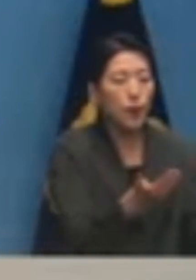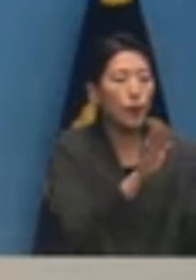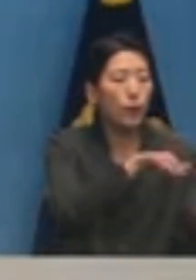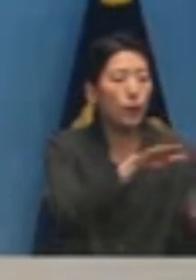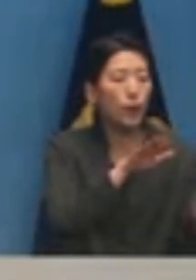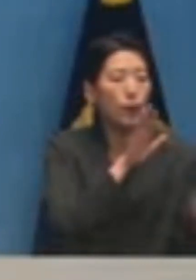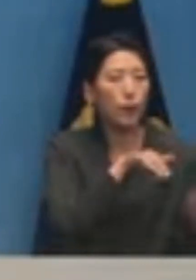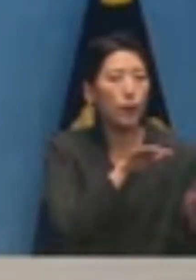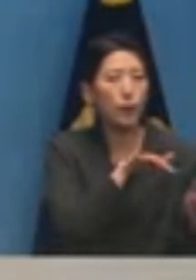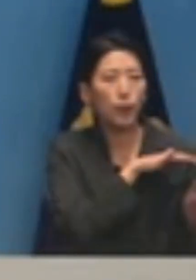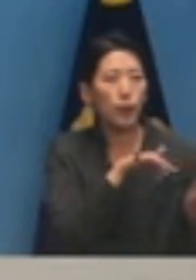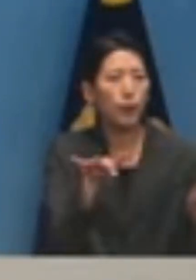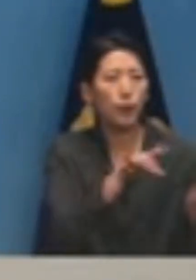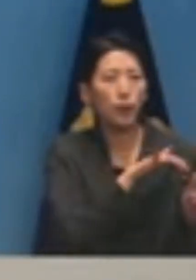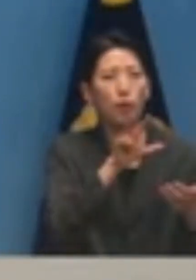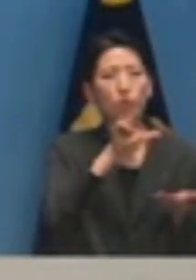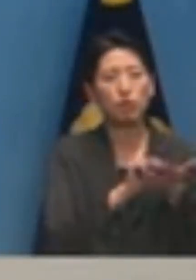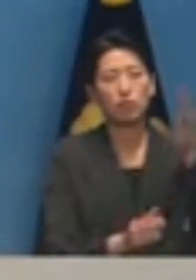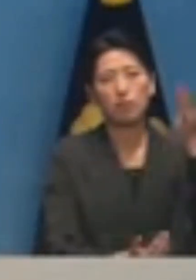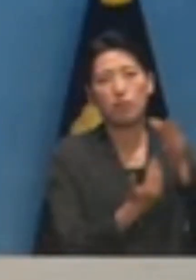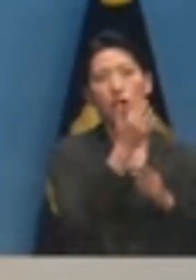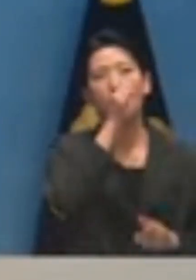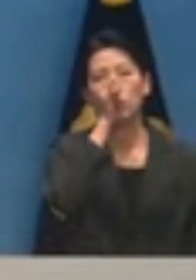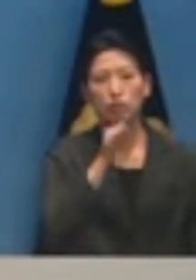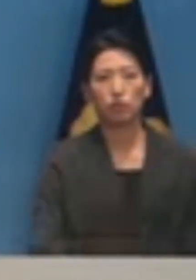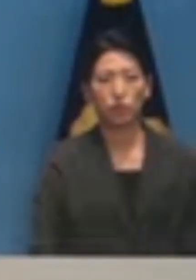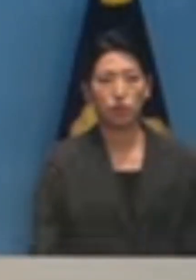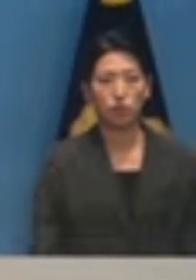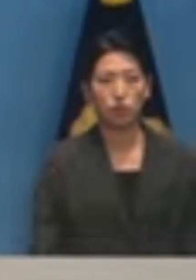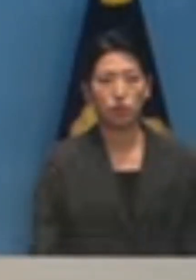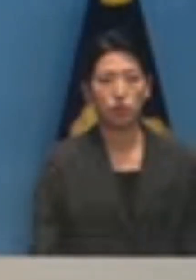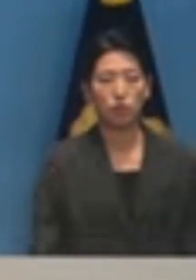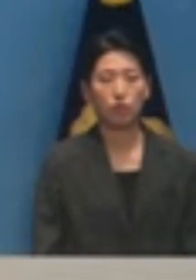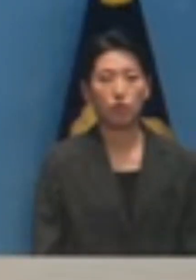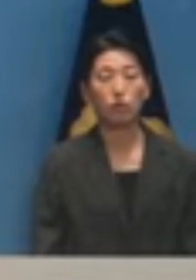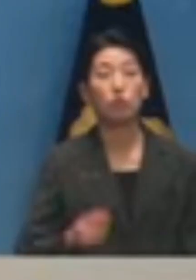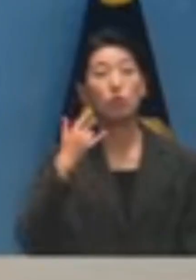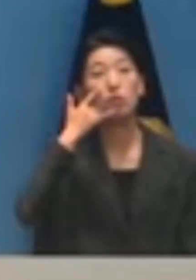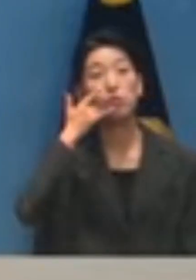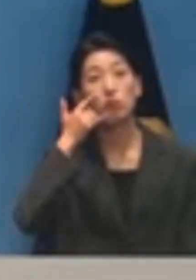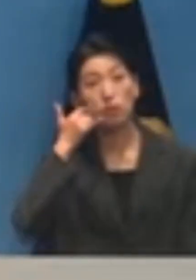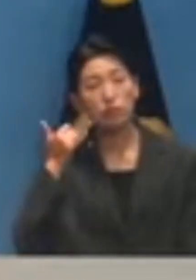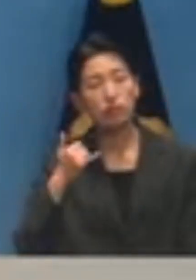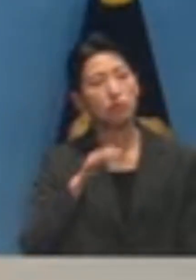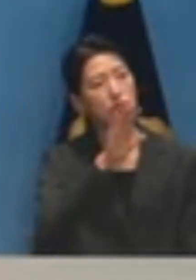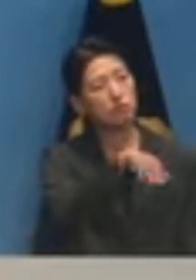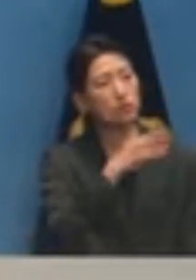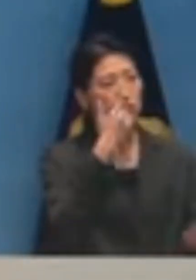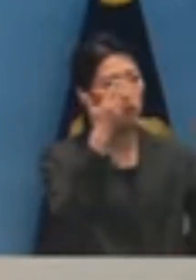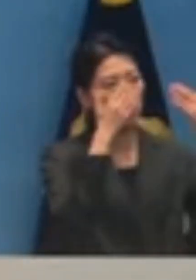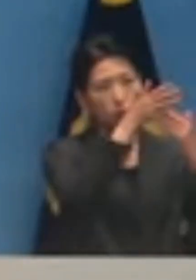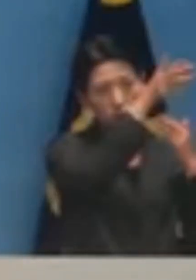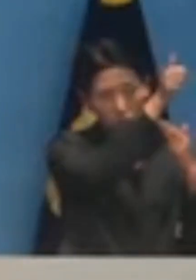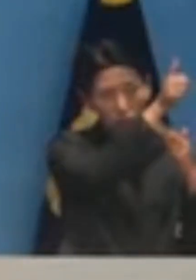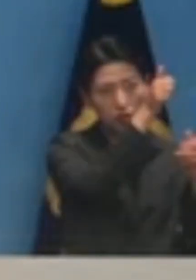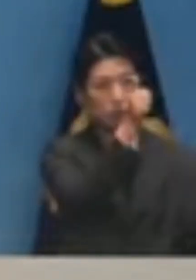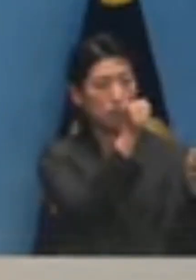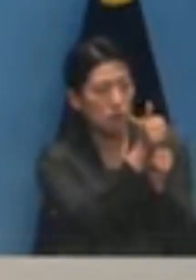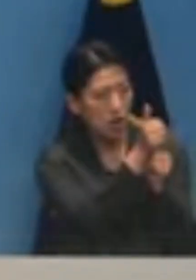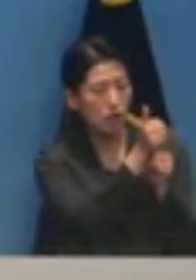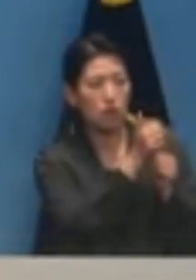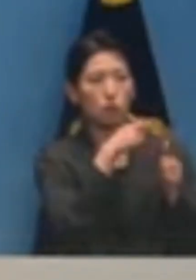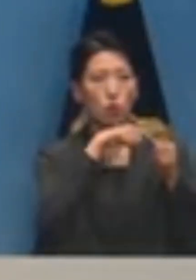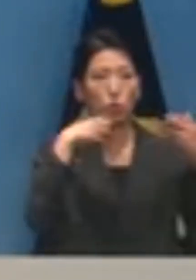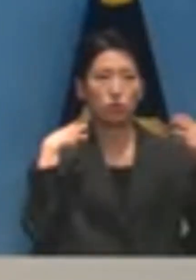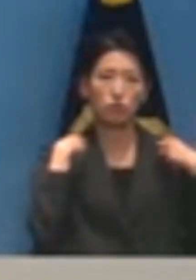왔습니다. 지금까지는 문제점을 인지한 학부모는 학교의 책임자인 교장, 교감 선생님께 또는